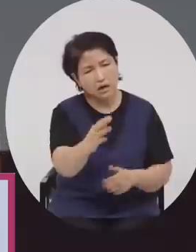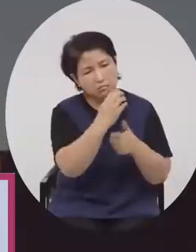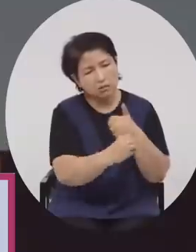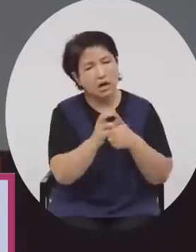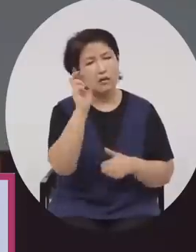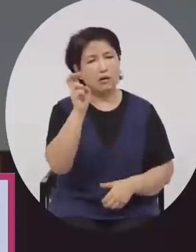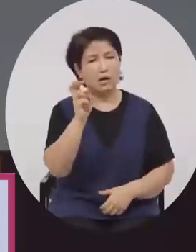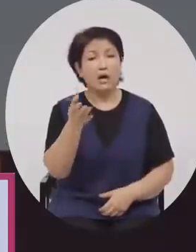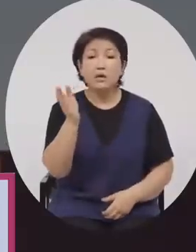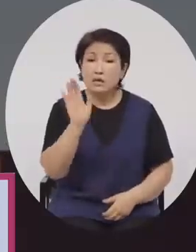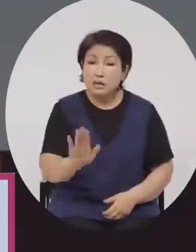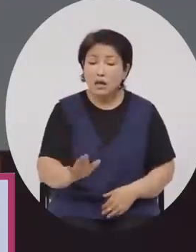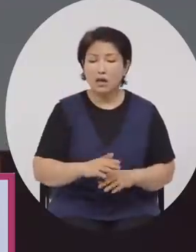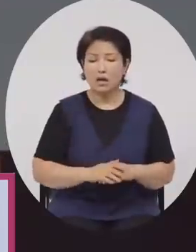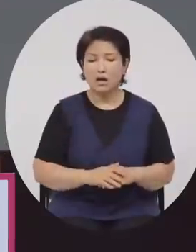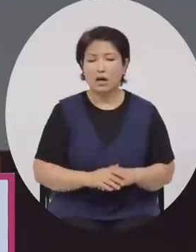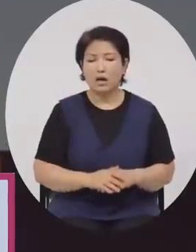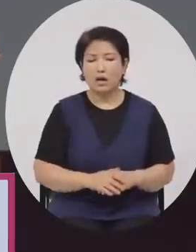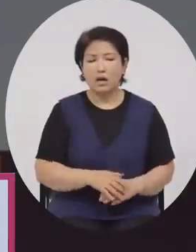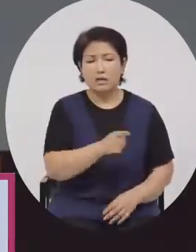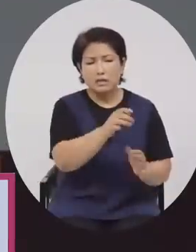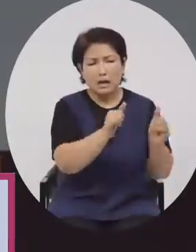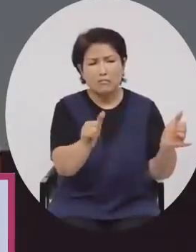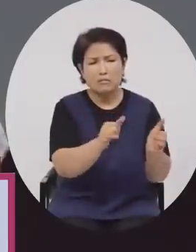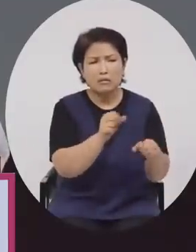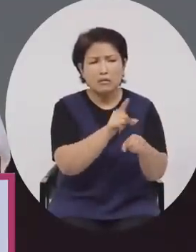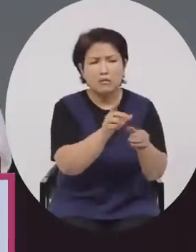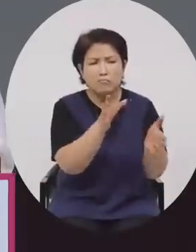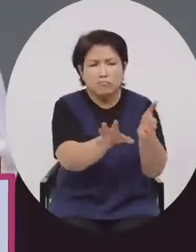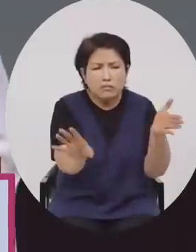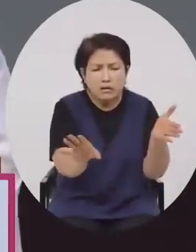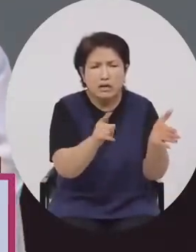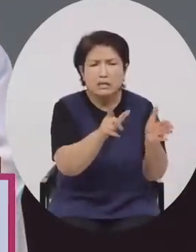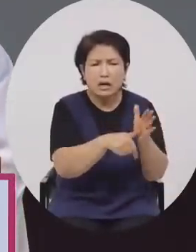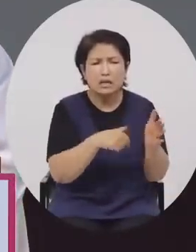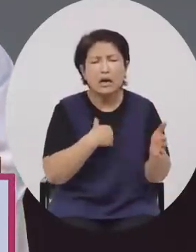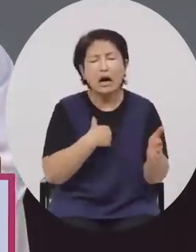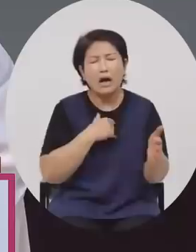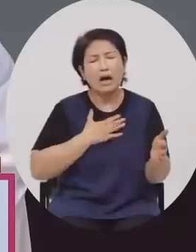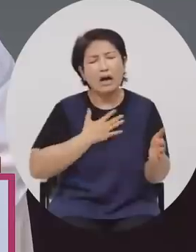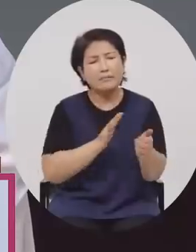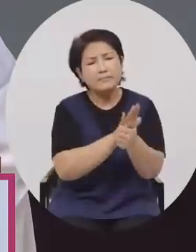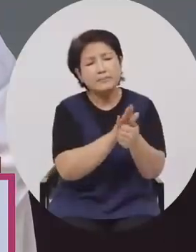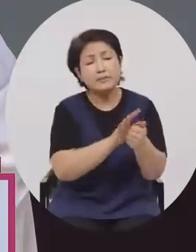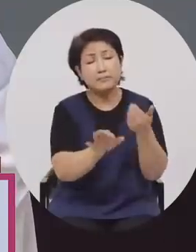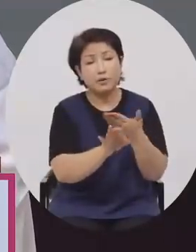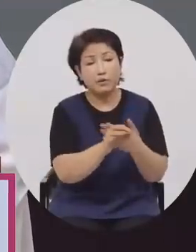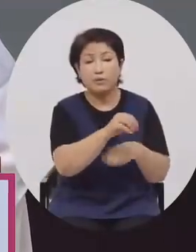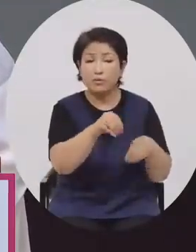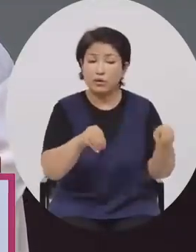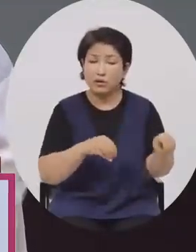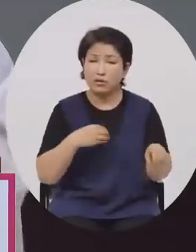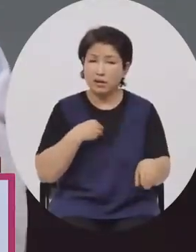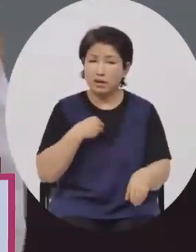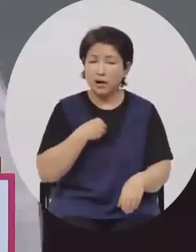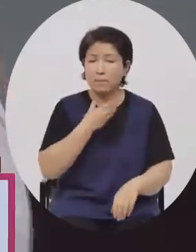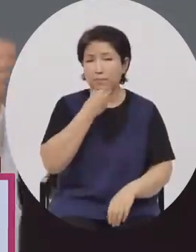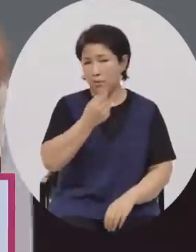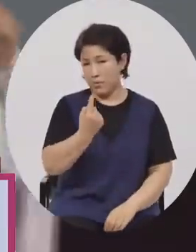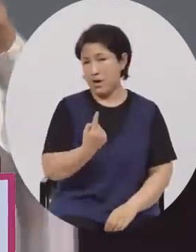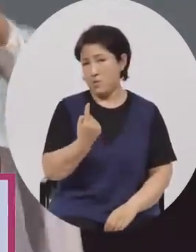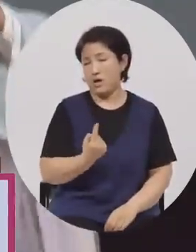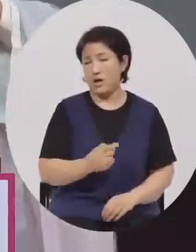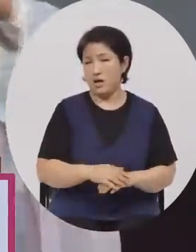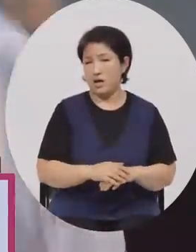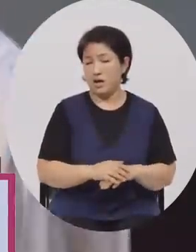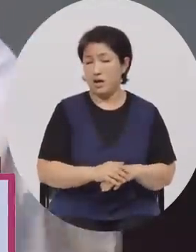근데 내가 막 성질 받아줘야 되고 이러면 내가 주로 덕 봅니다. 아시겠어요? 이 성질대로 온